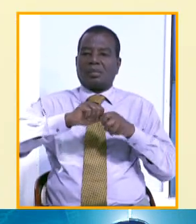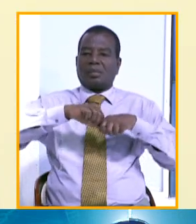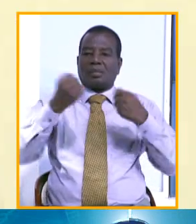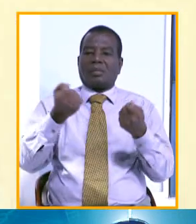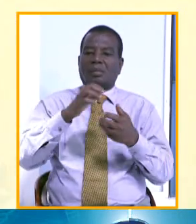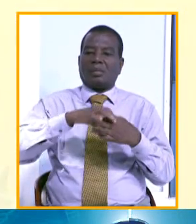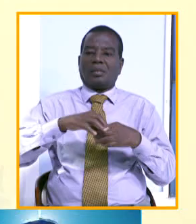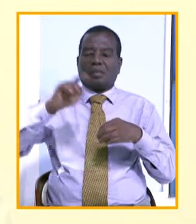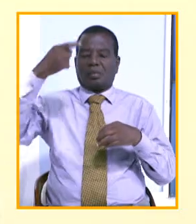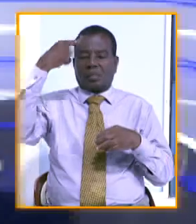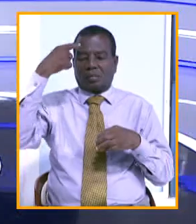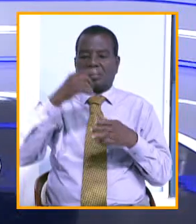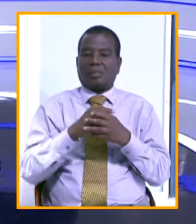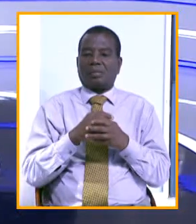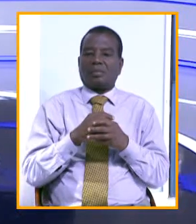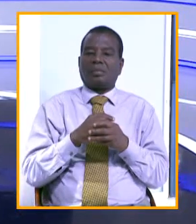impact humanitaire ?